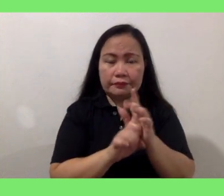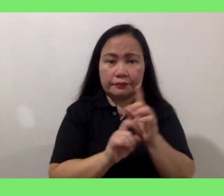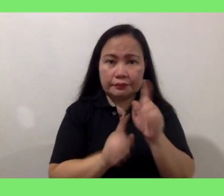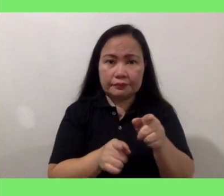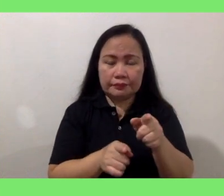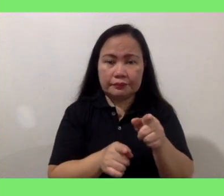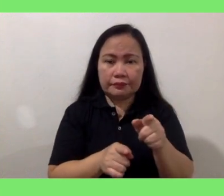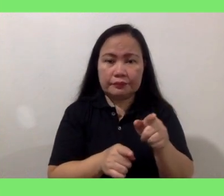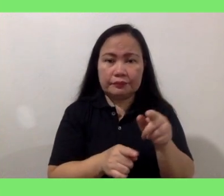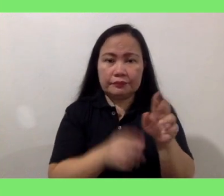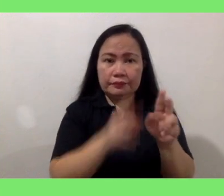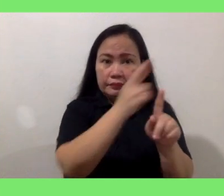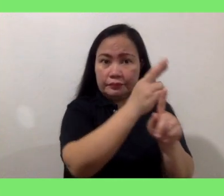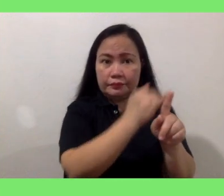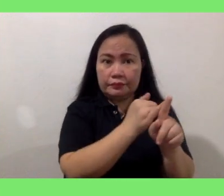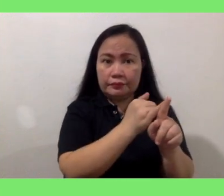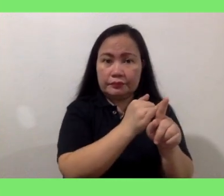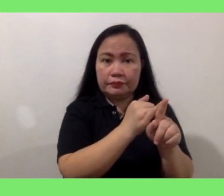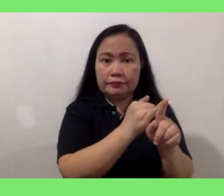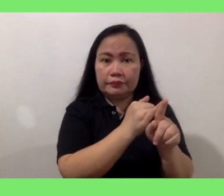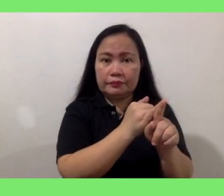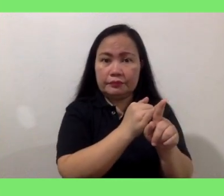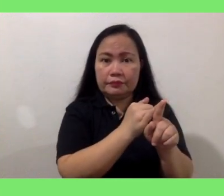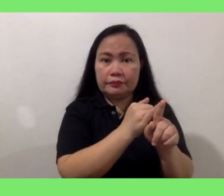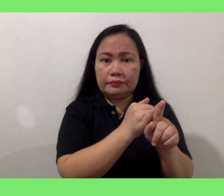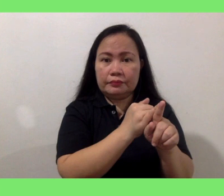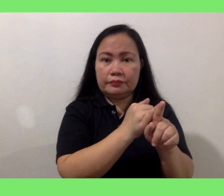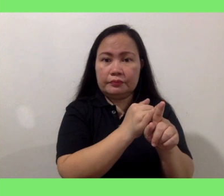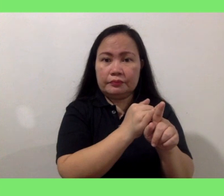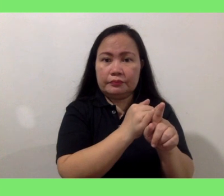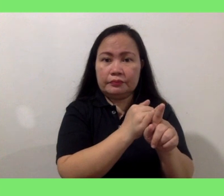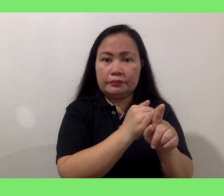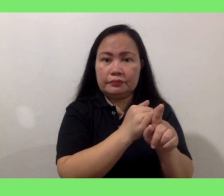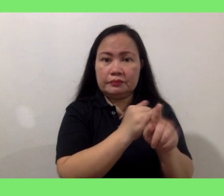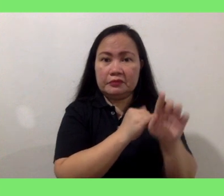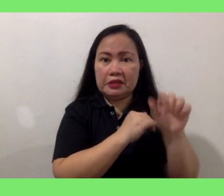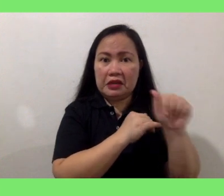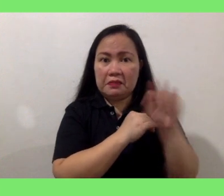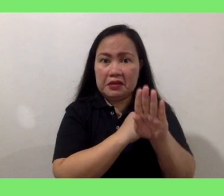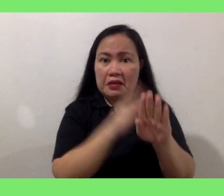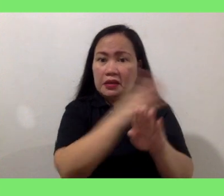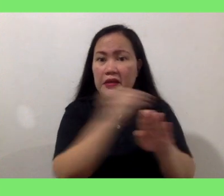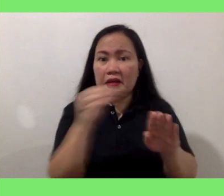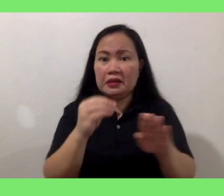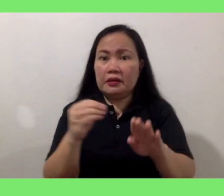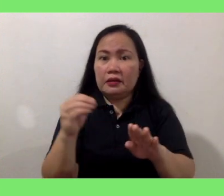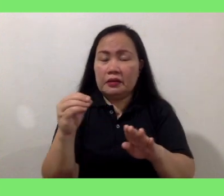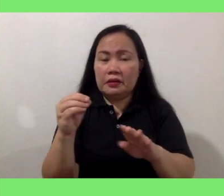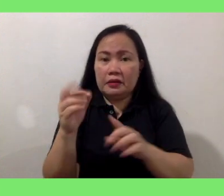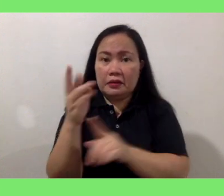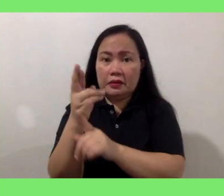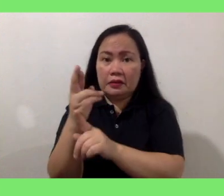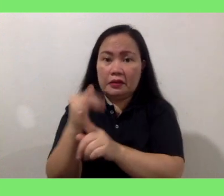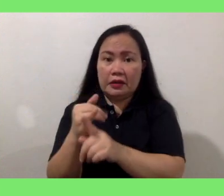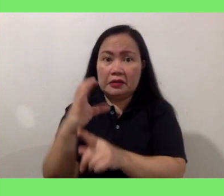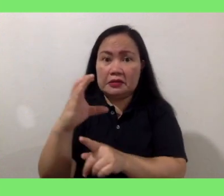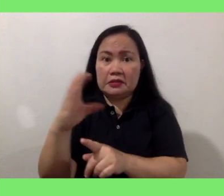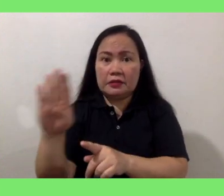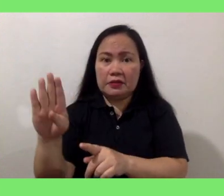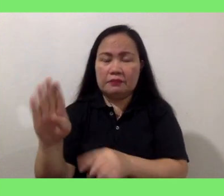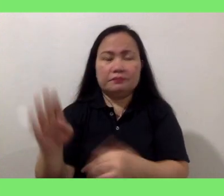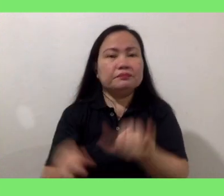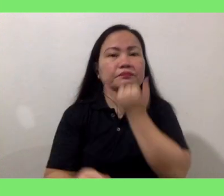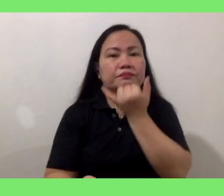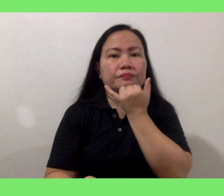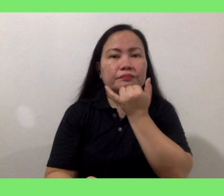Now, halimbawa ang sagot mo is ray BA and ray CB. That is wrong. Okay? Kasi nga po,